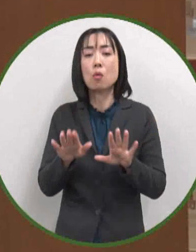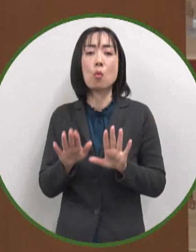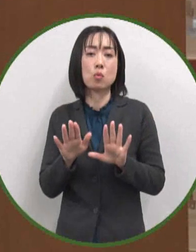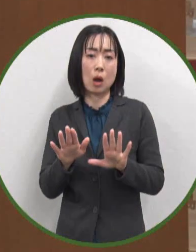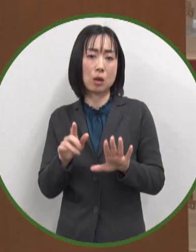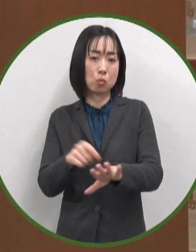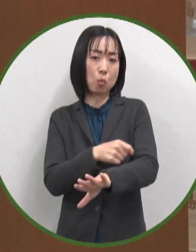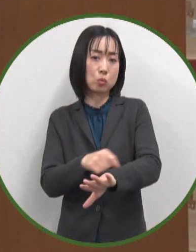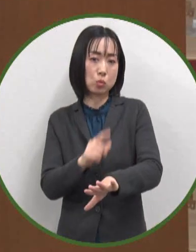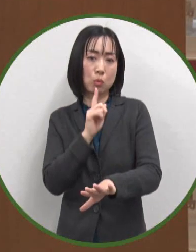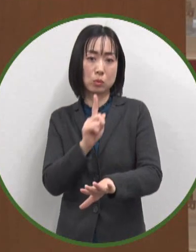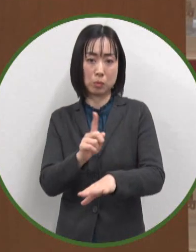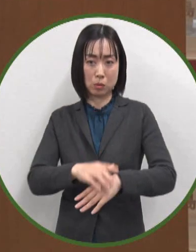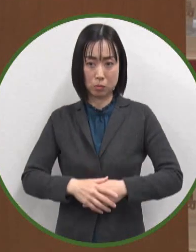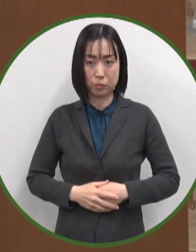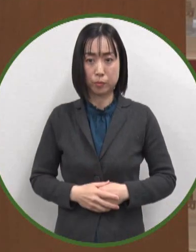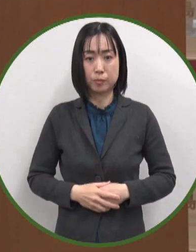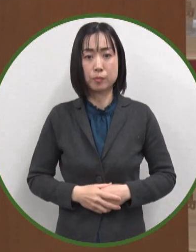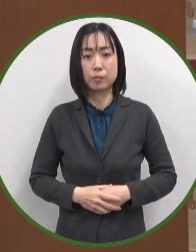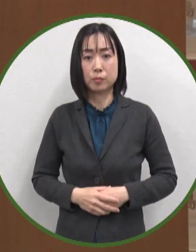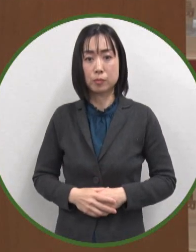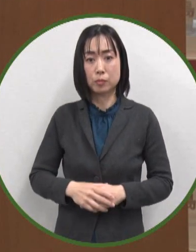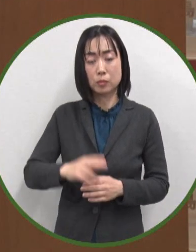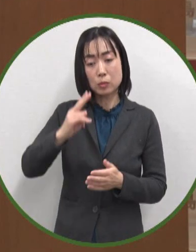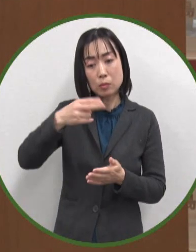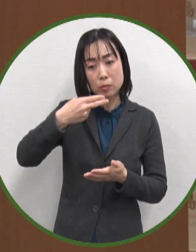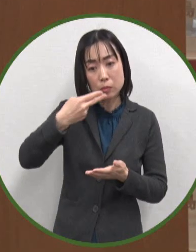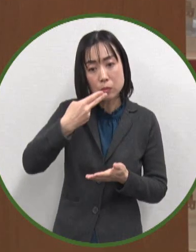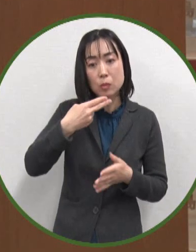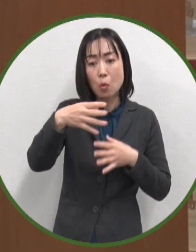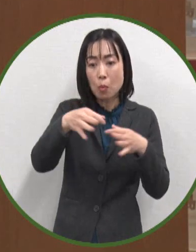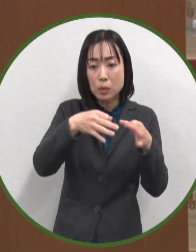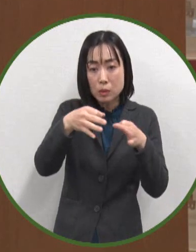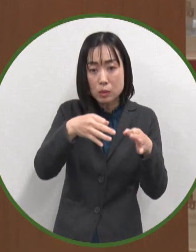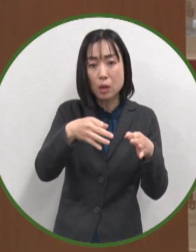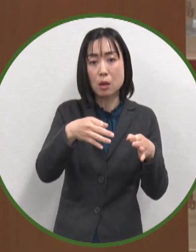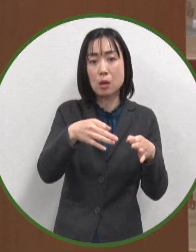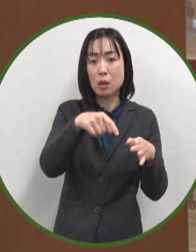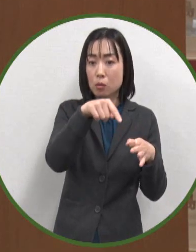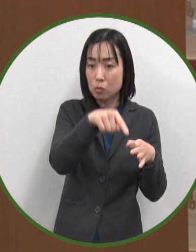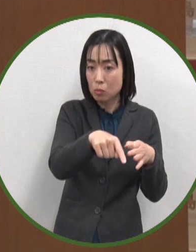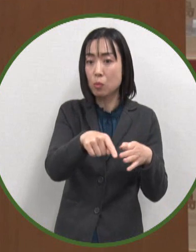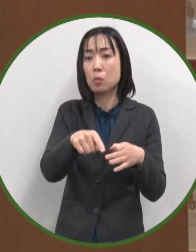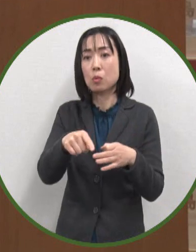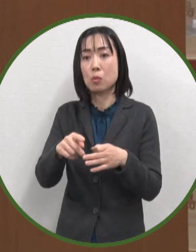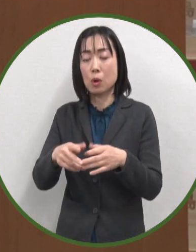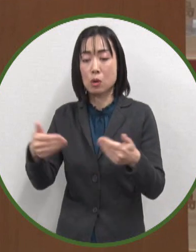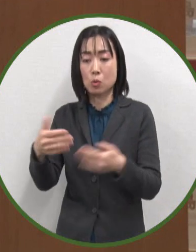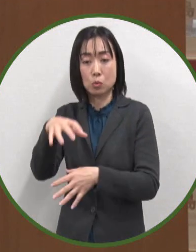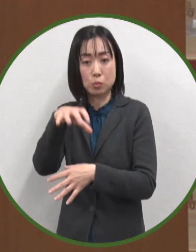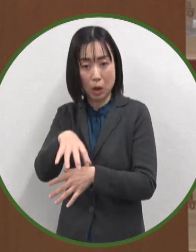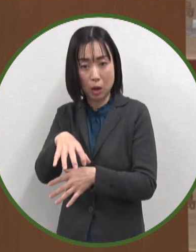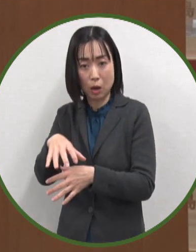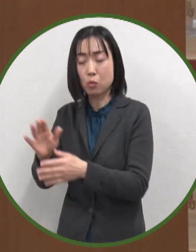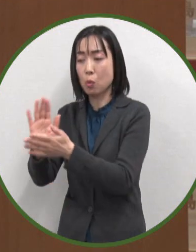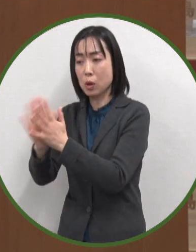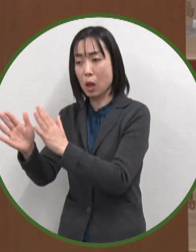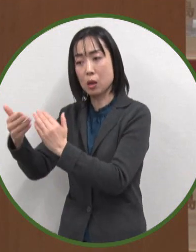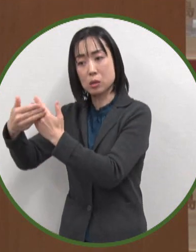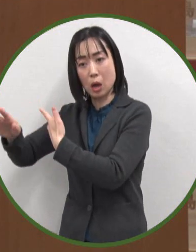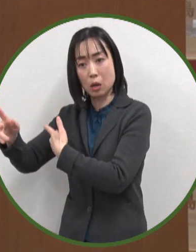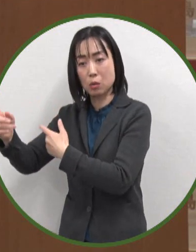でこれら飲食関係、職場内、県外との往来の3種類の感染